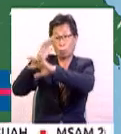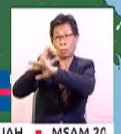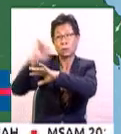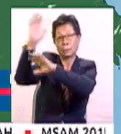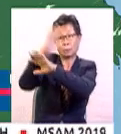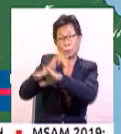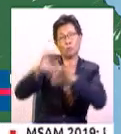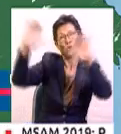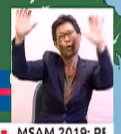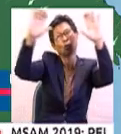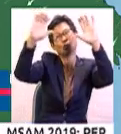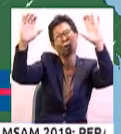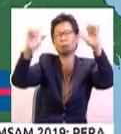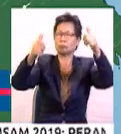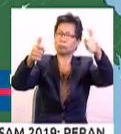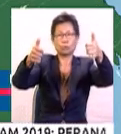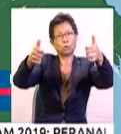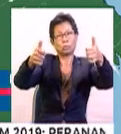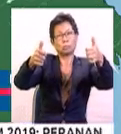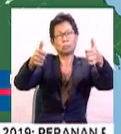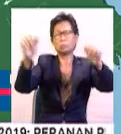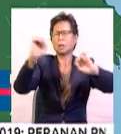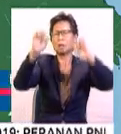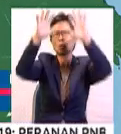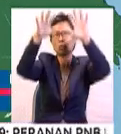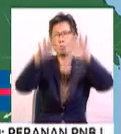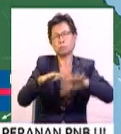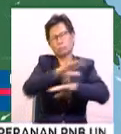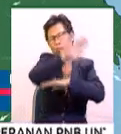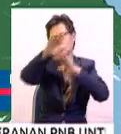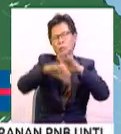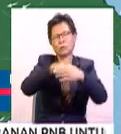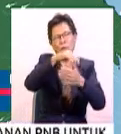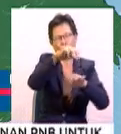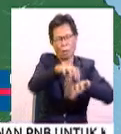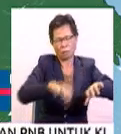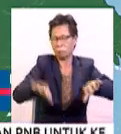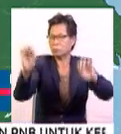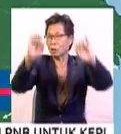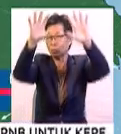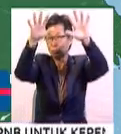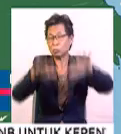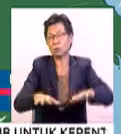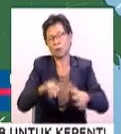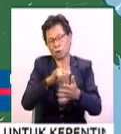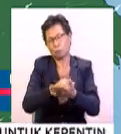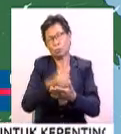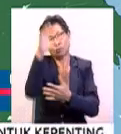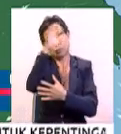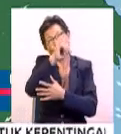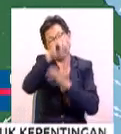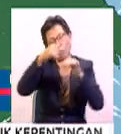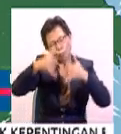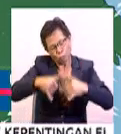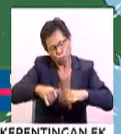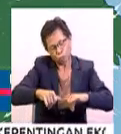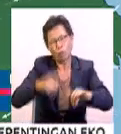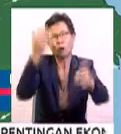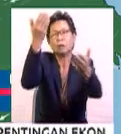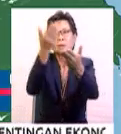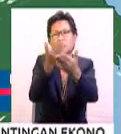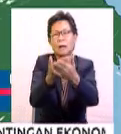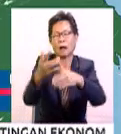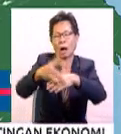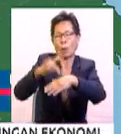pula, keadaan cuaca adalah baik, tiada hujan di kesemua bahagian dan keadaan sebegini dijangkakan boleh berterusan sehingga